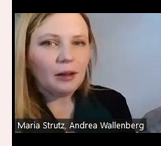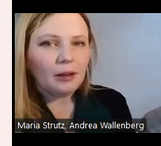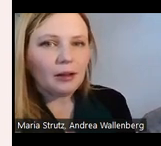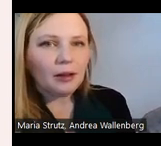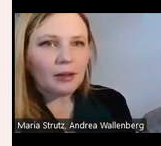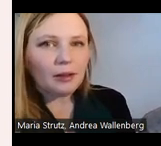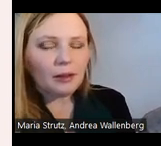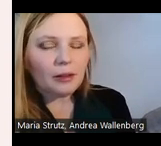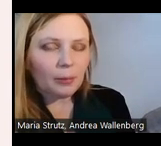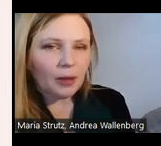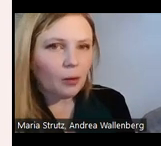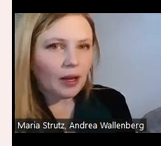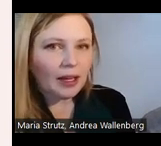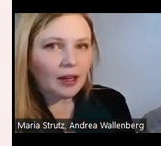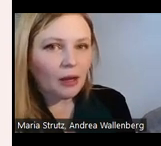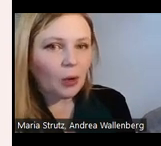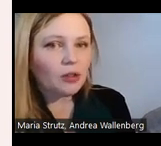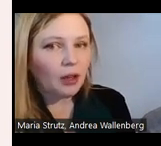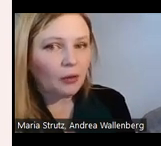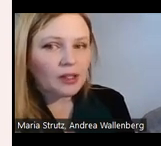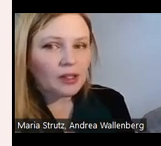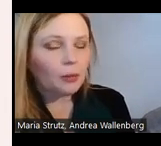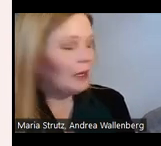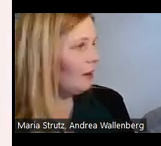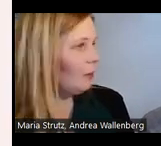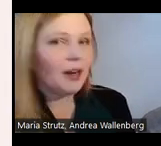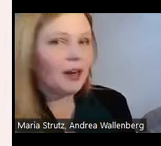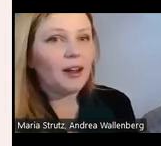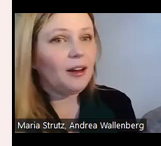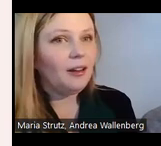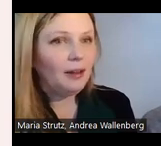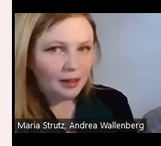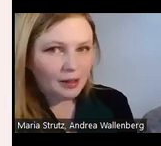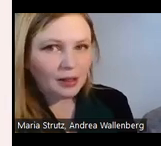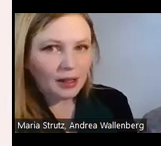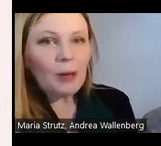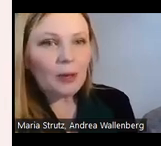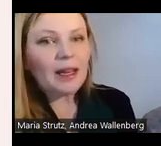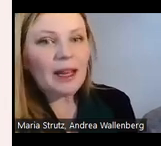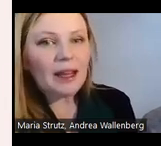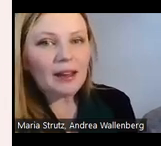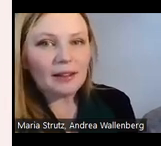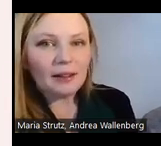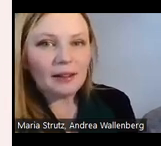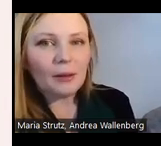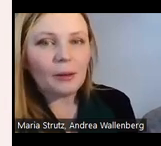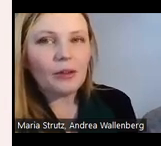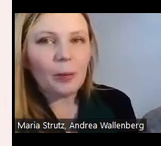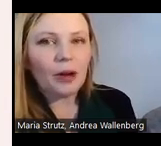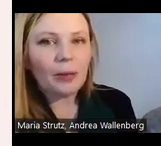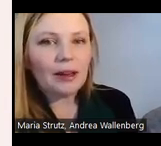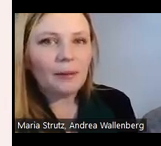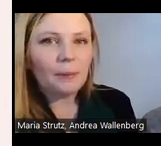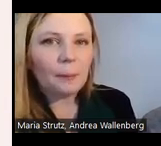hänvisa till då. Yes, och just det, pedagoghandledning har vi också. Där finns också bilderna på karaktärerna. Ja, just det. Så ni kan gå in på den länken